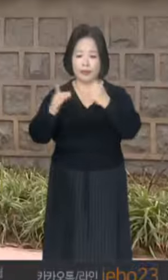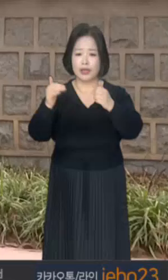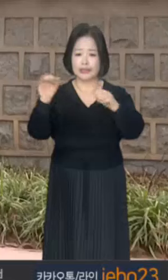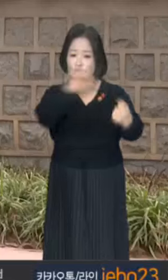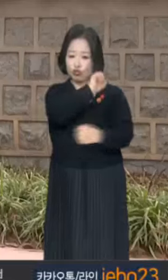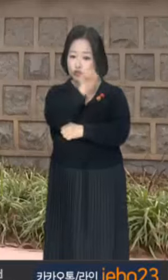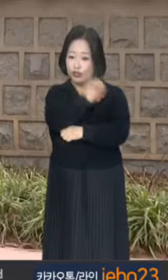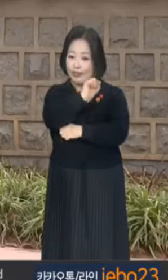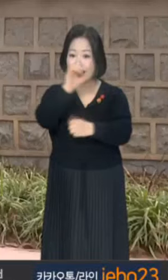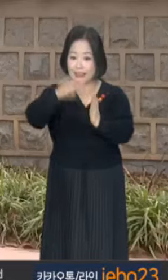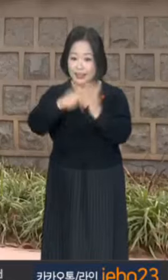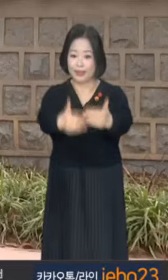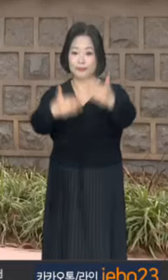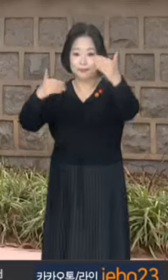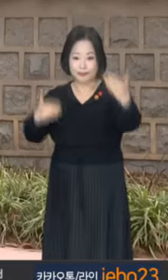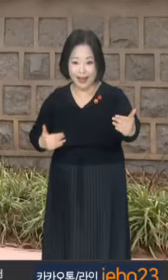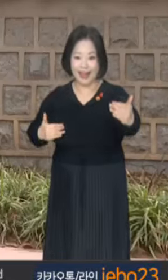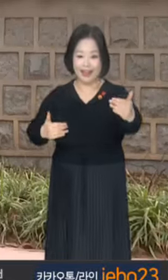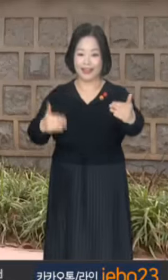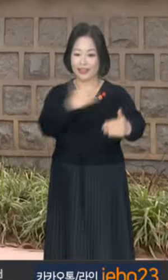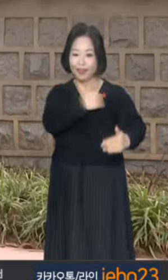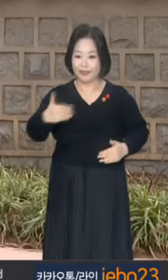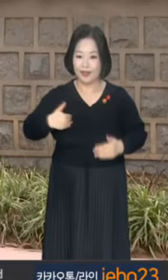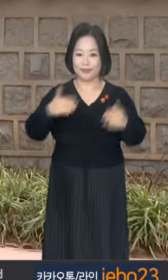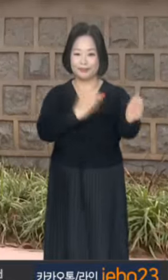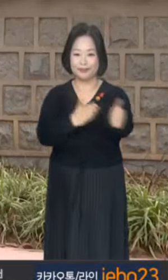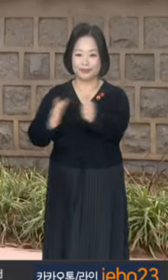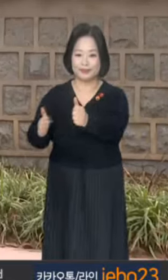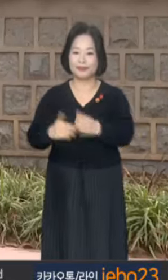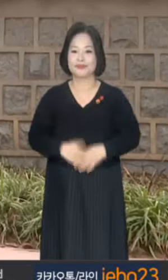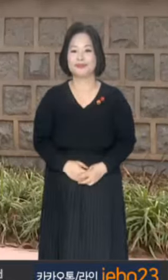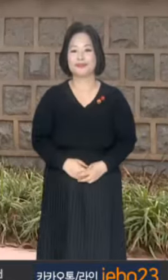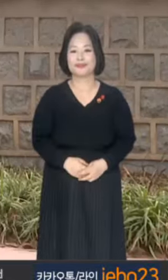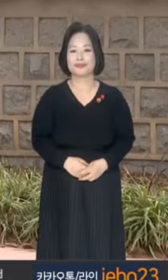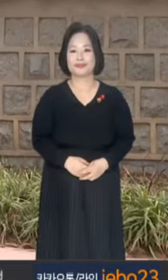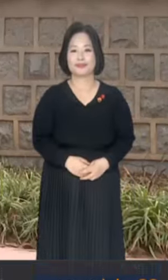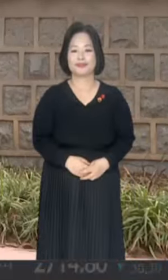차간 거리를 넉넉하게 두시고 안전운전 해주셔야겠습니다. 지금까지 날씨 전해드렸습니다.